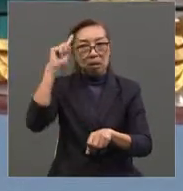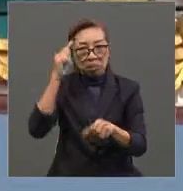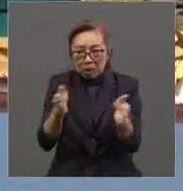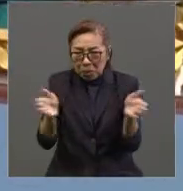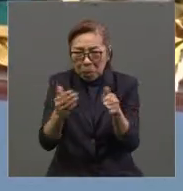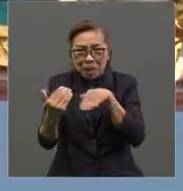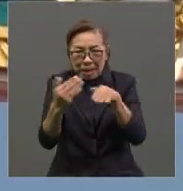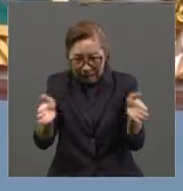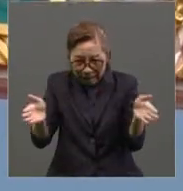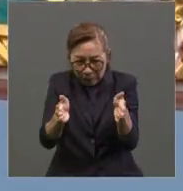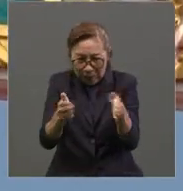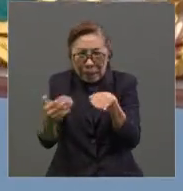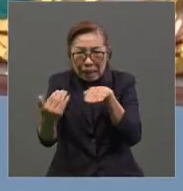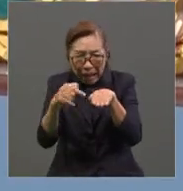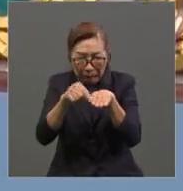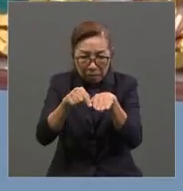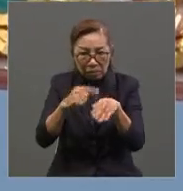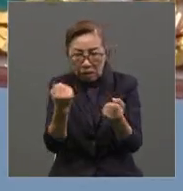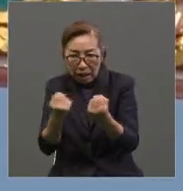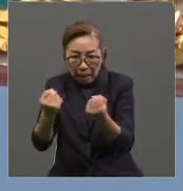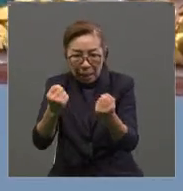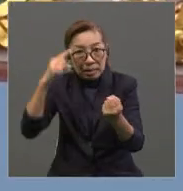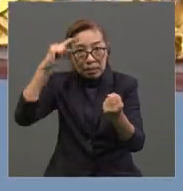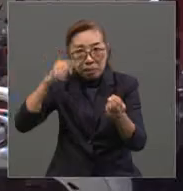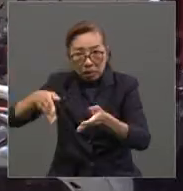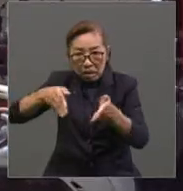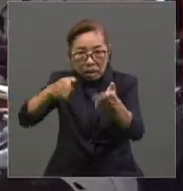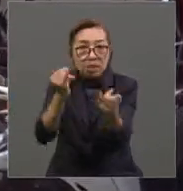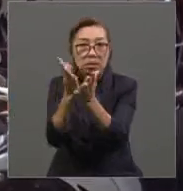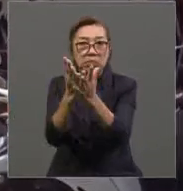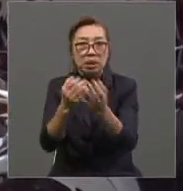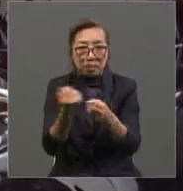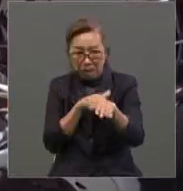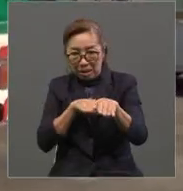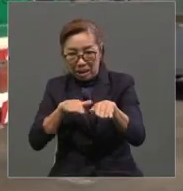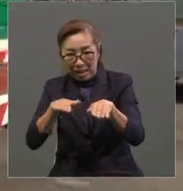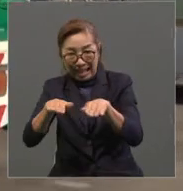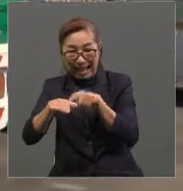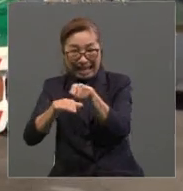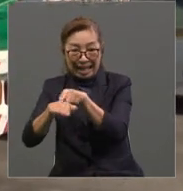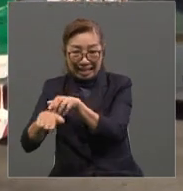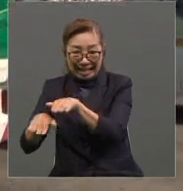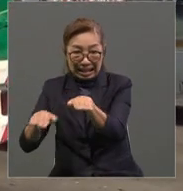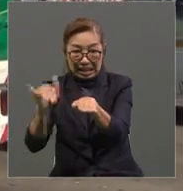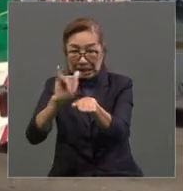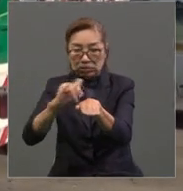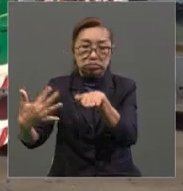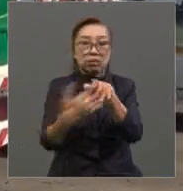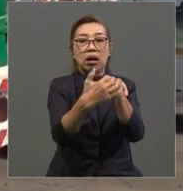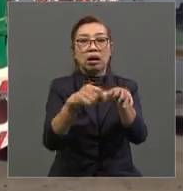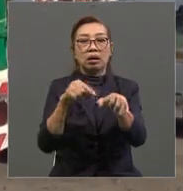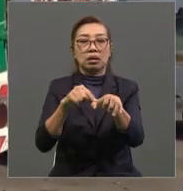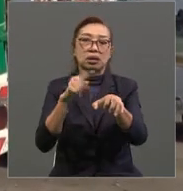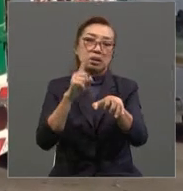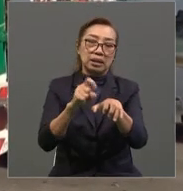ทางจึงทำให้เกิดอุบัติเหตุขึ้นส่วนสาเหตุที่หน้าชัดนั้นคงต้องรอการสอบสวนอย่างละเอียดอีกครั้งครับก่อนเกิดเหตุนั้นนิวมุกดา